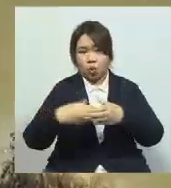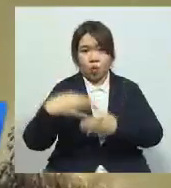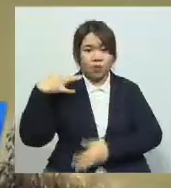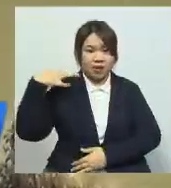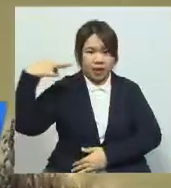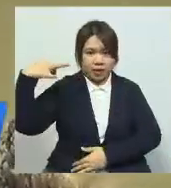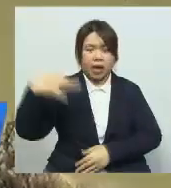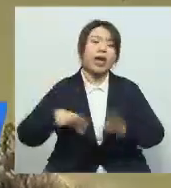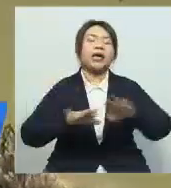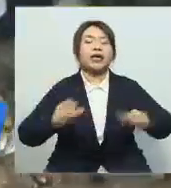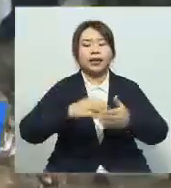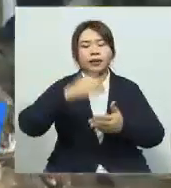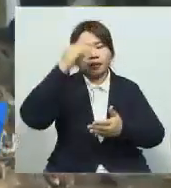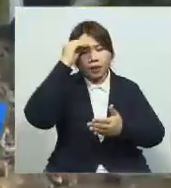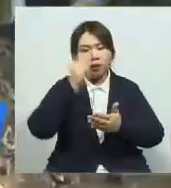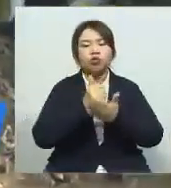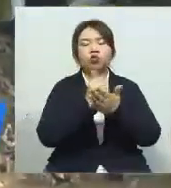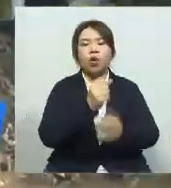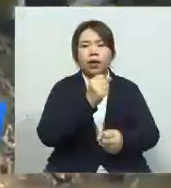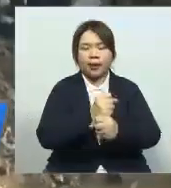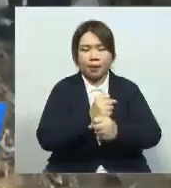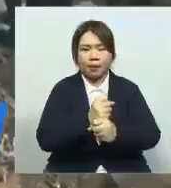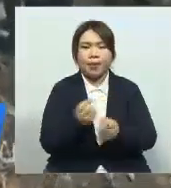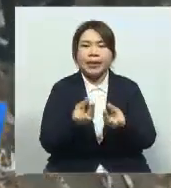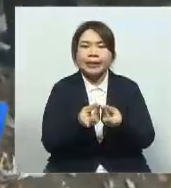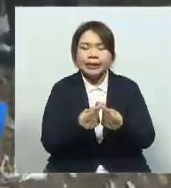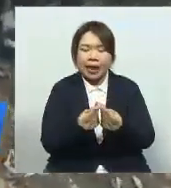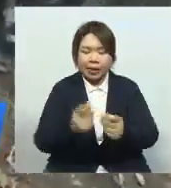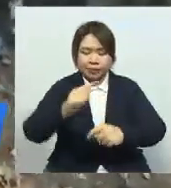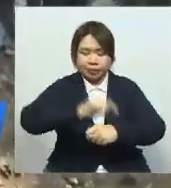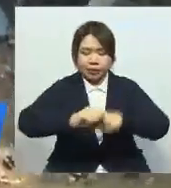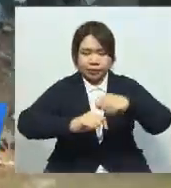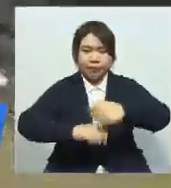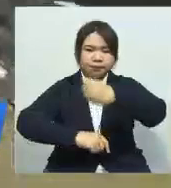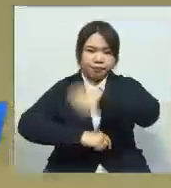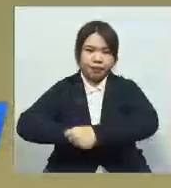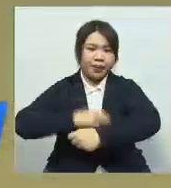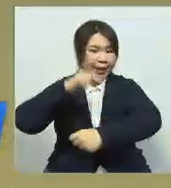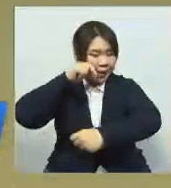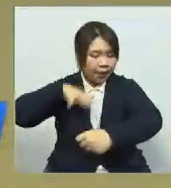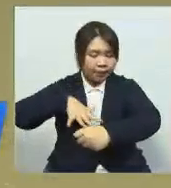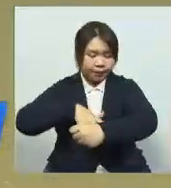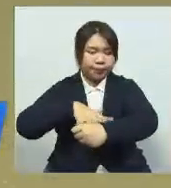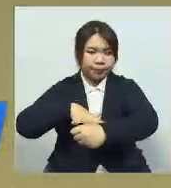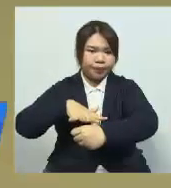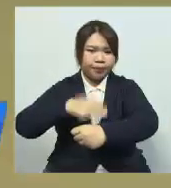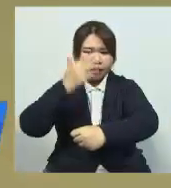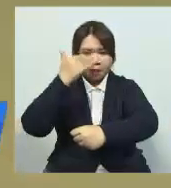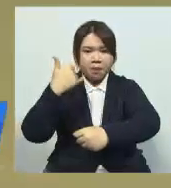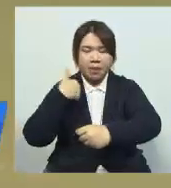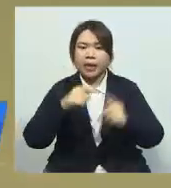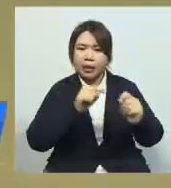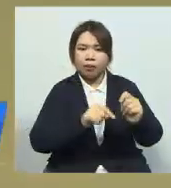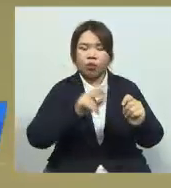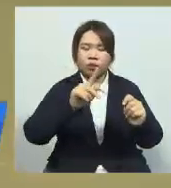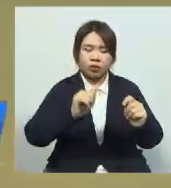จและนักเรียนในพื้นที่ร่วมกันสร้างทำนบกระสอบทรายกั้นน้ำแม่คำนะครับมีตำบลตำหนักธร